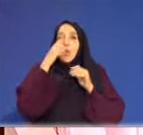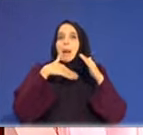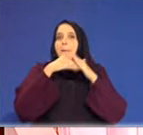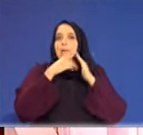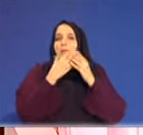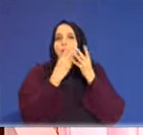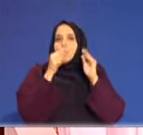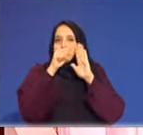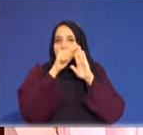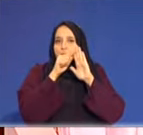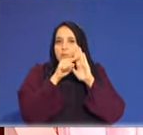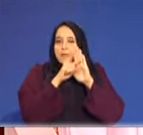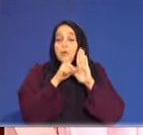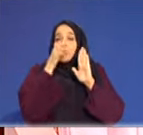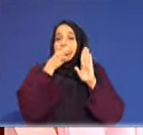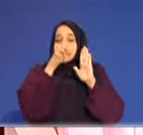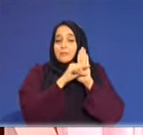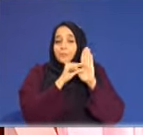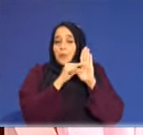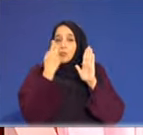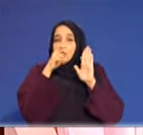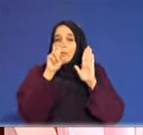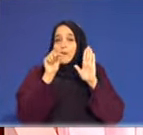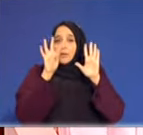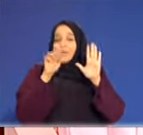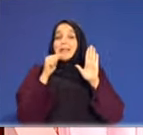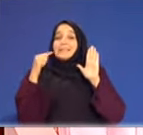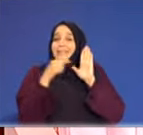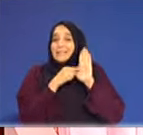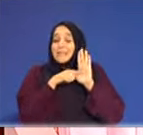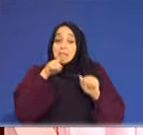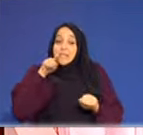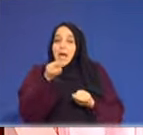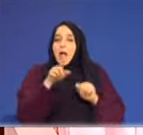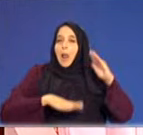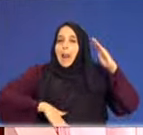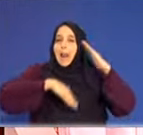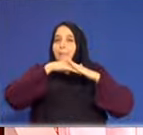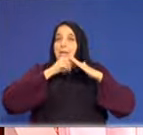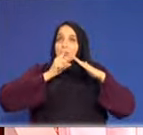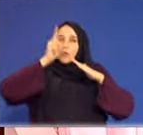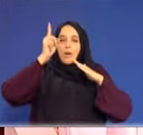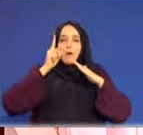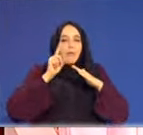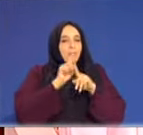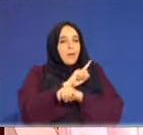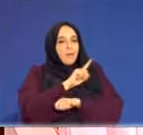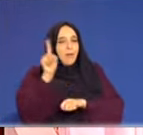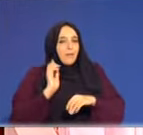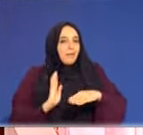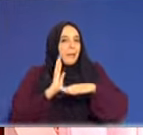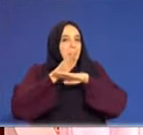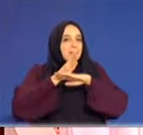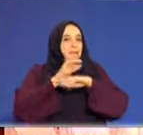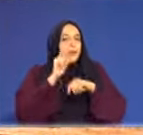الشرعية، قال الله عز وجل: تلك حدود الله فلا تعتدوها.